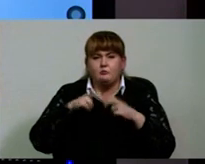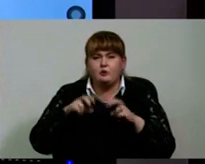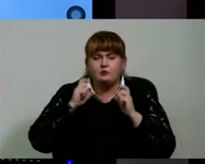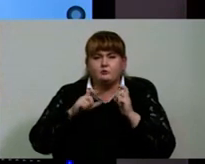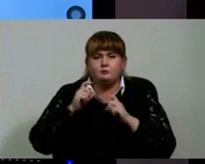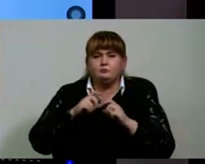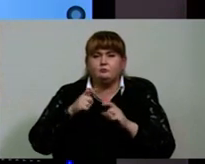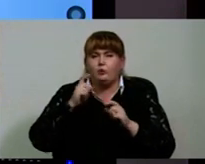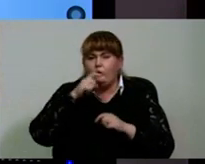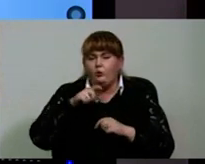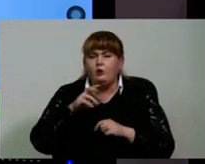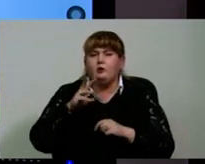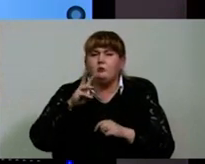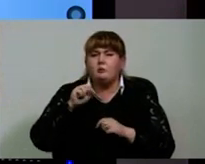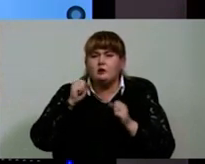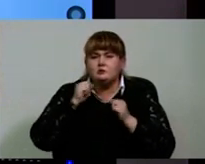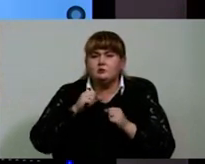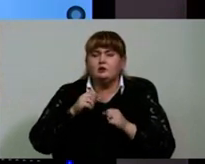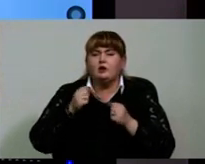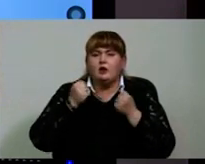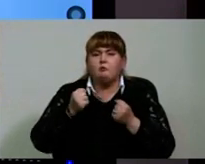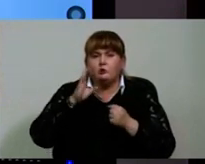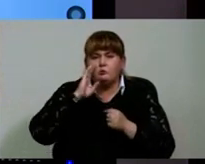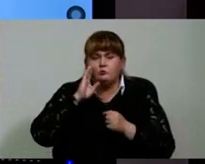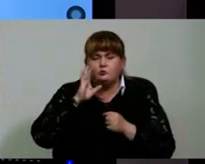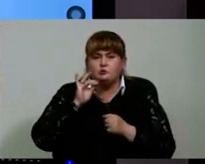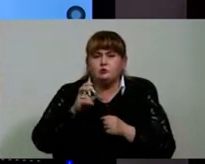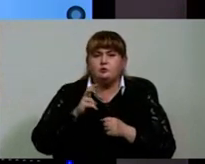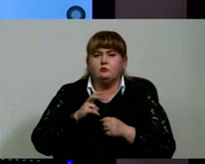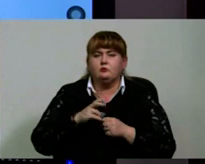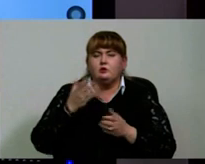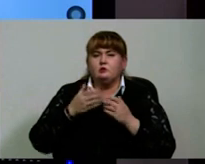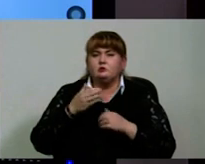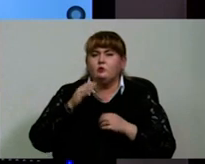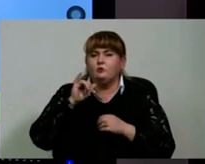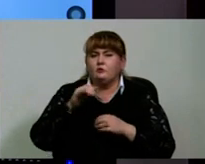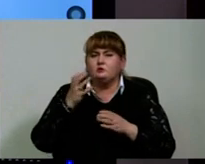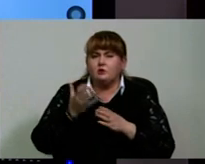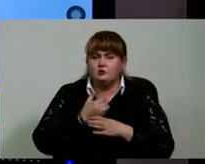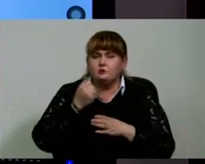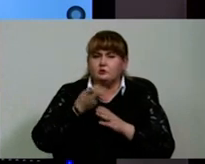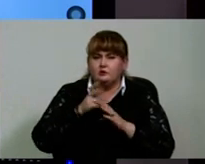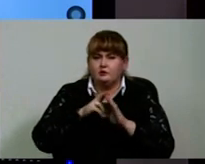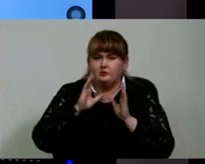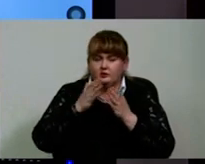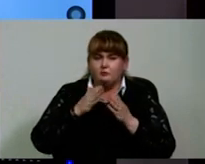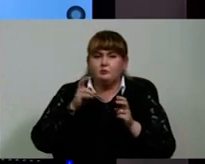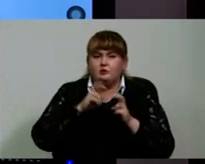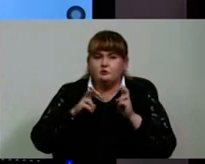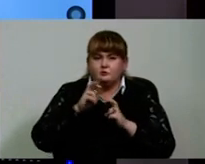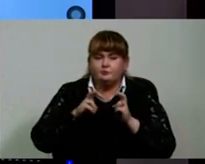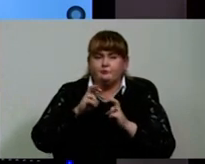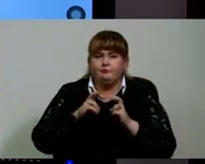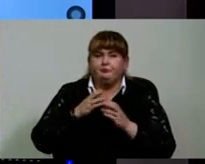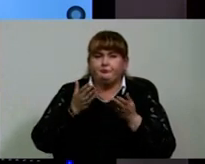«Горе», «Мастер», «Крепкий мужик». Ребята, если у вас найдется эта книга, поищите ее,